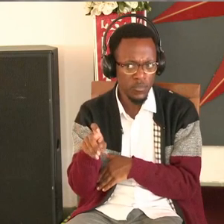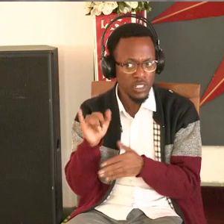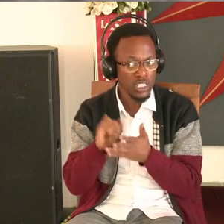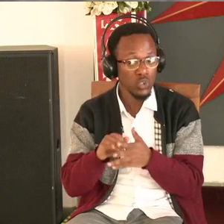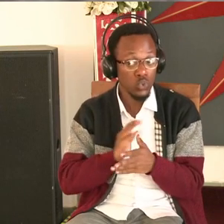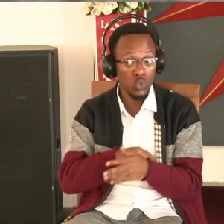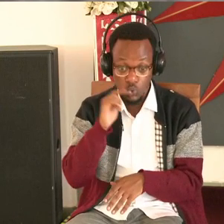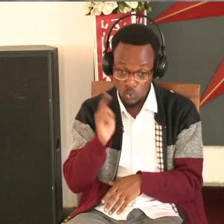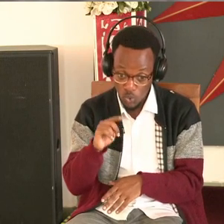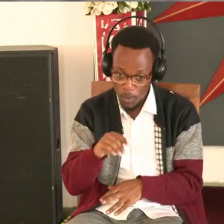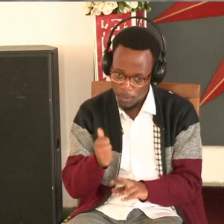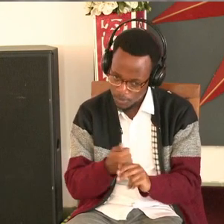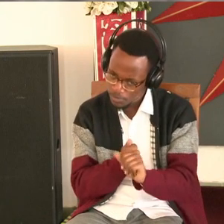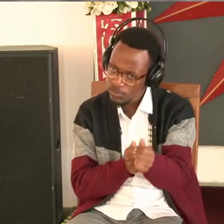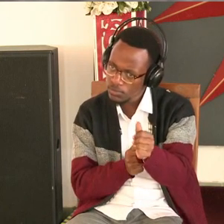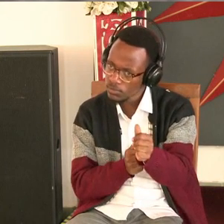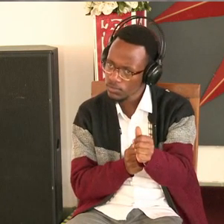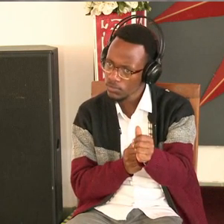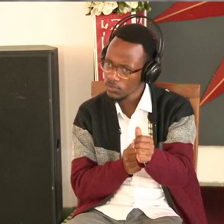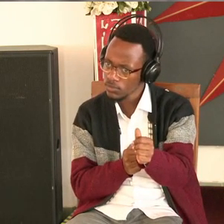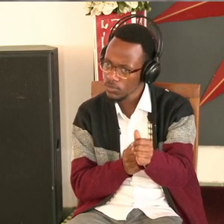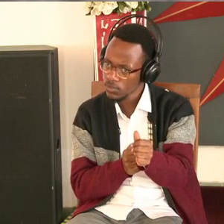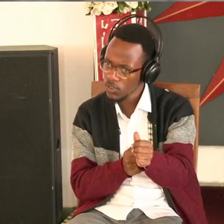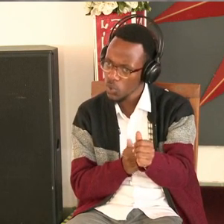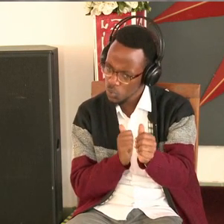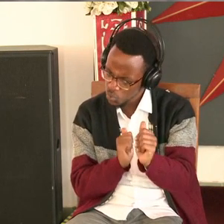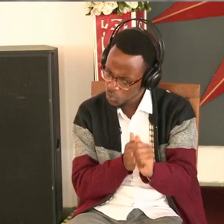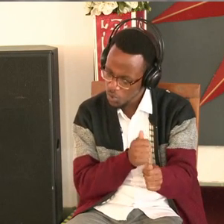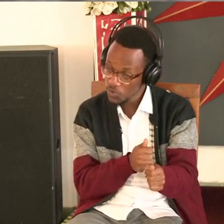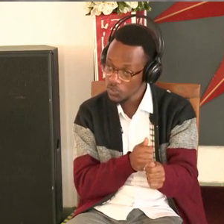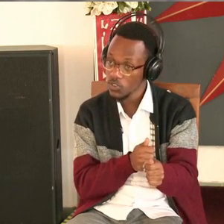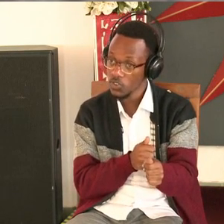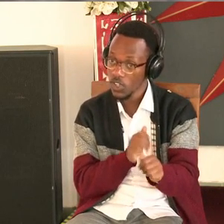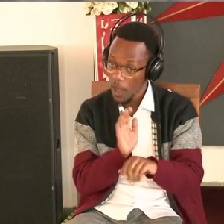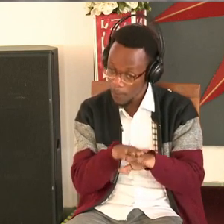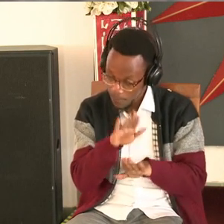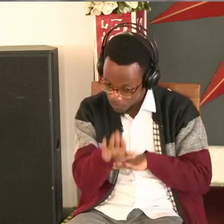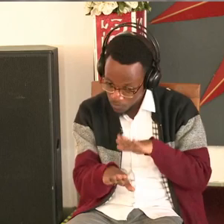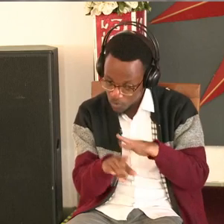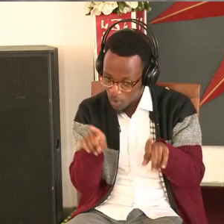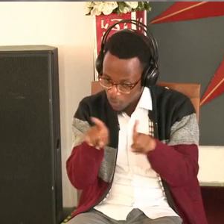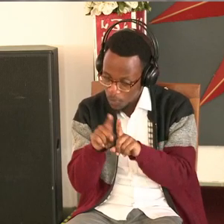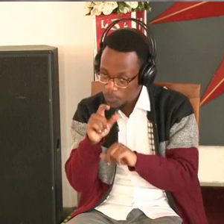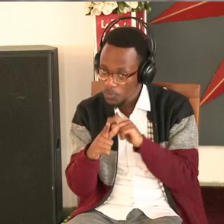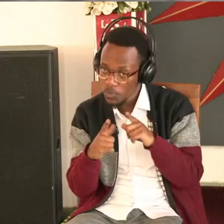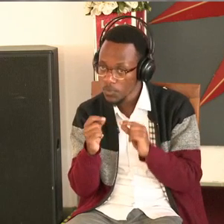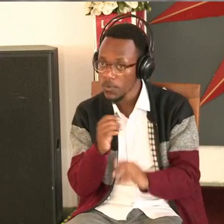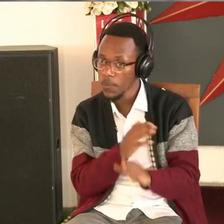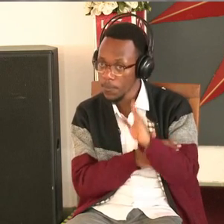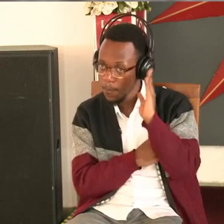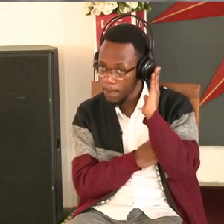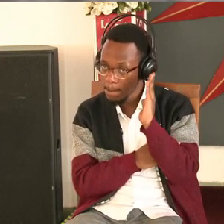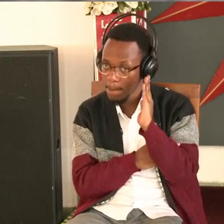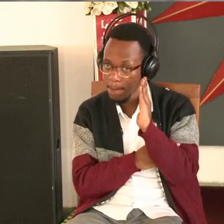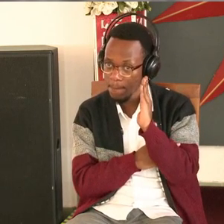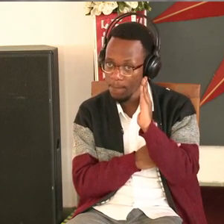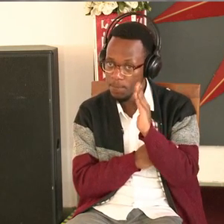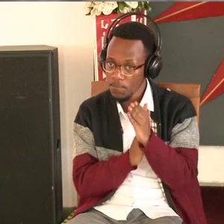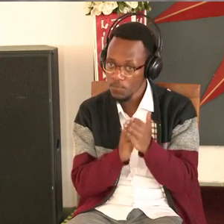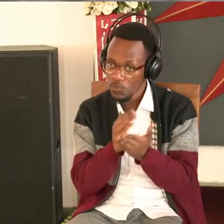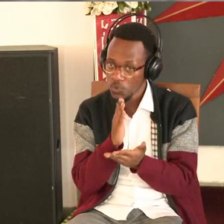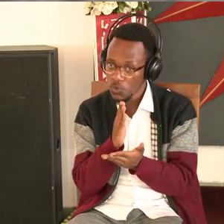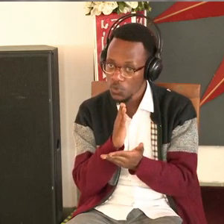yo tugomba kunyuramo. Marchons selon la parole de Dieu. Gende bijyanye n'ijambo